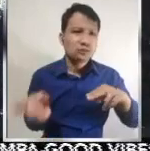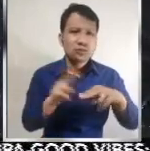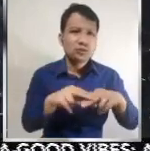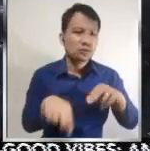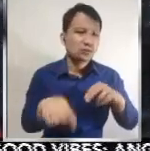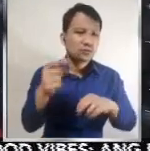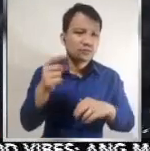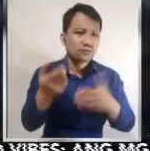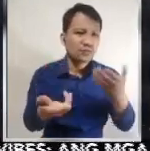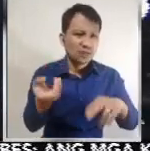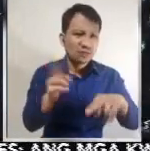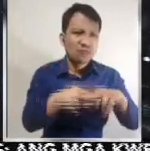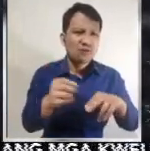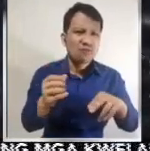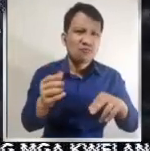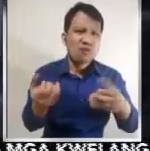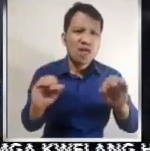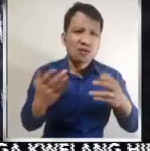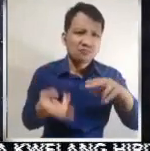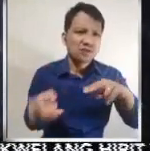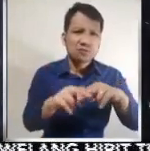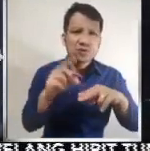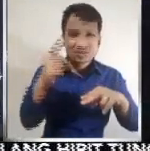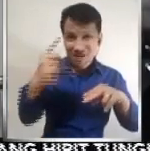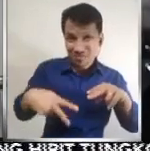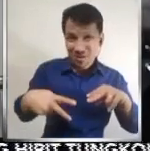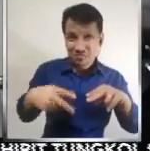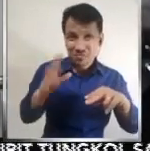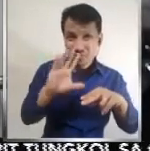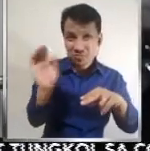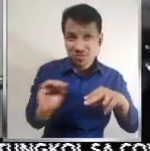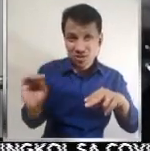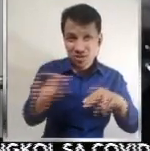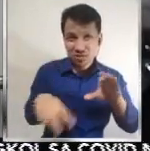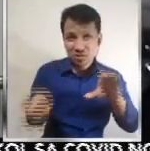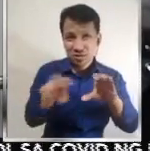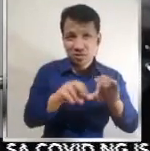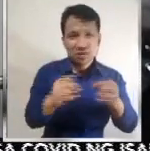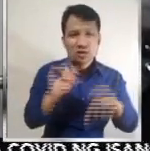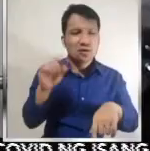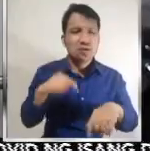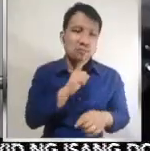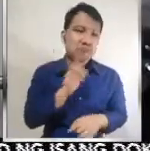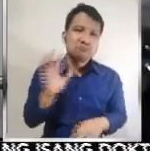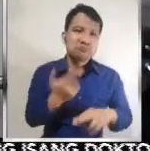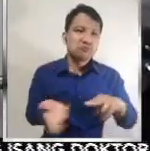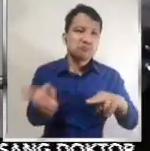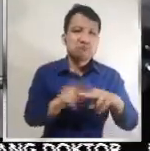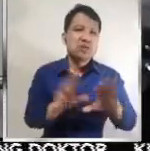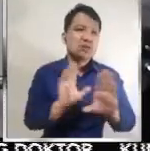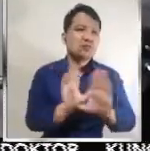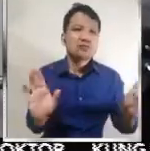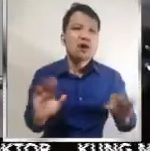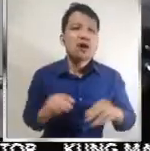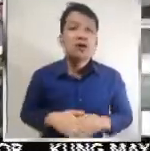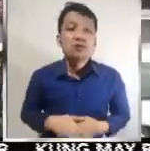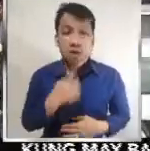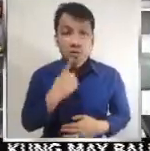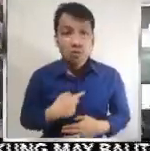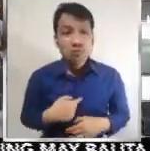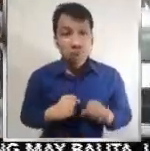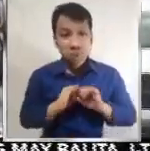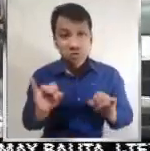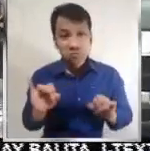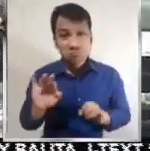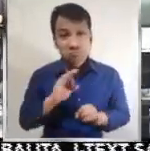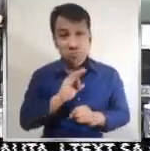maisasakay nila. Kaya nga kung matupad yung pangako na bigyan kami ng subsidiya sa anumang paraan.